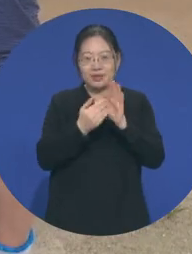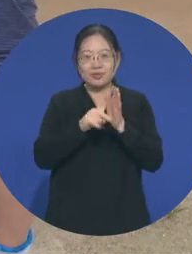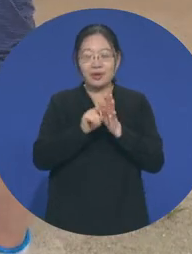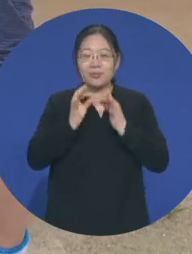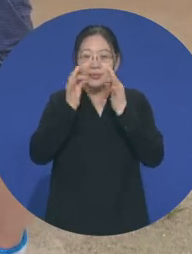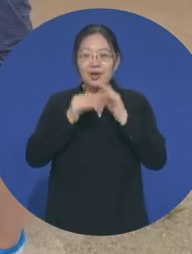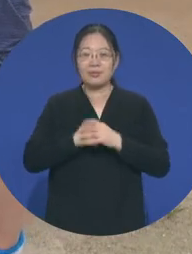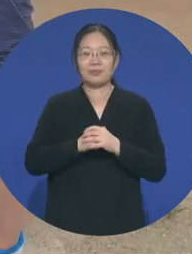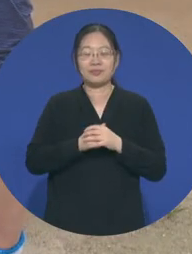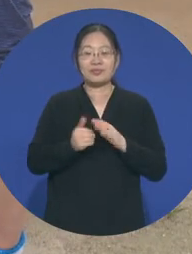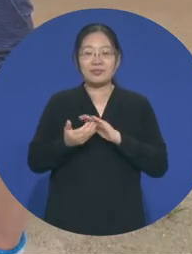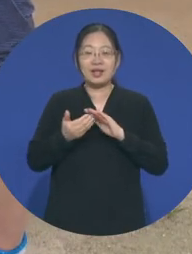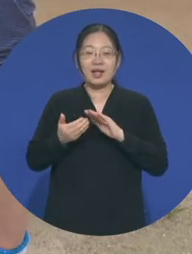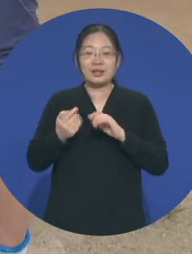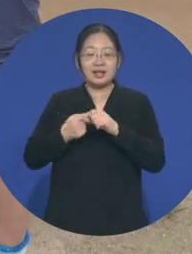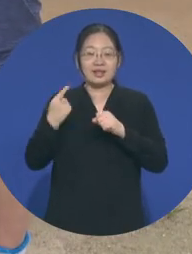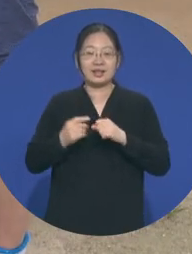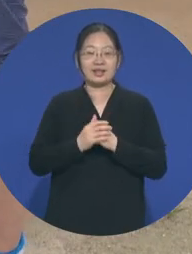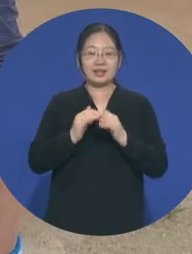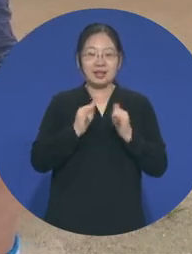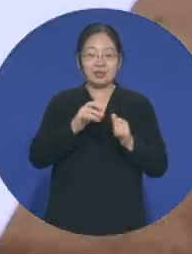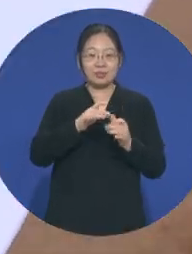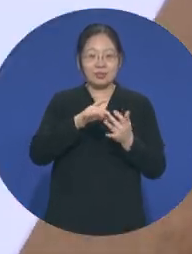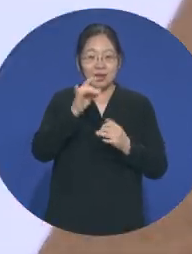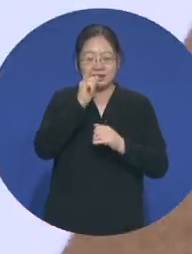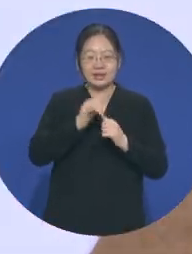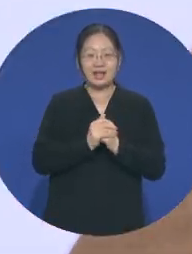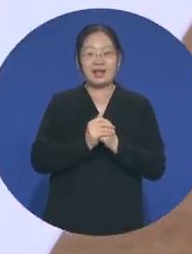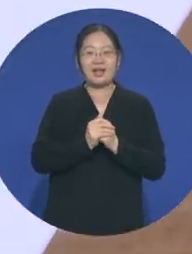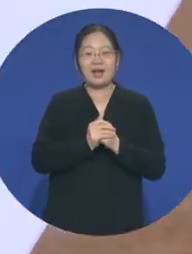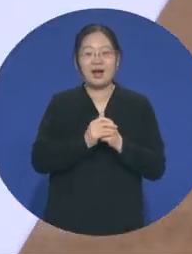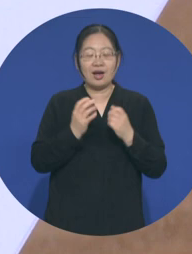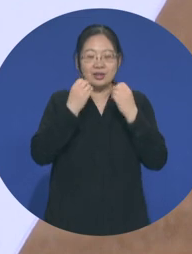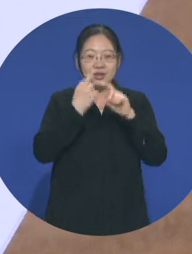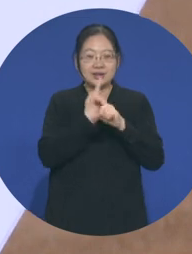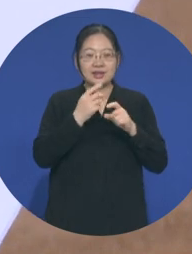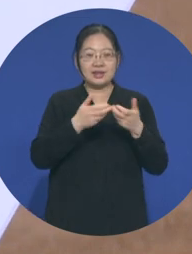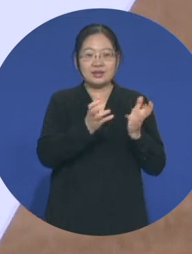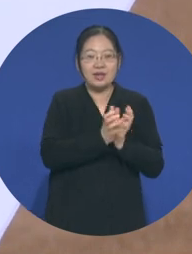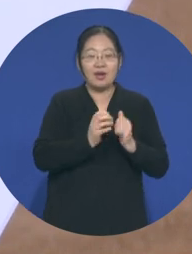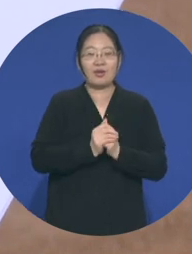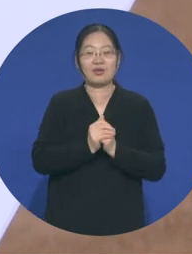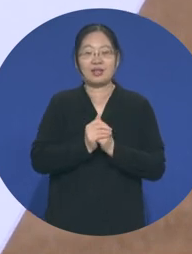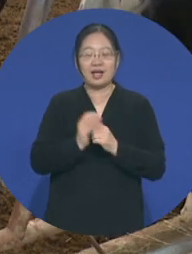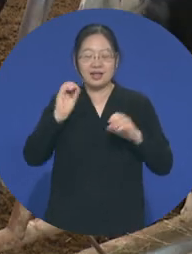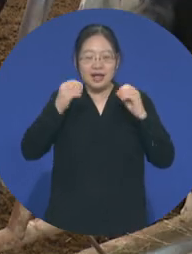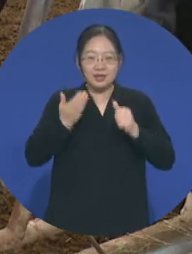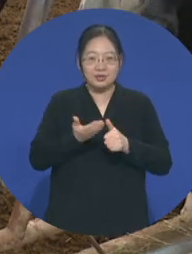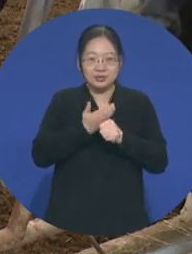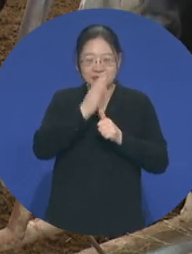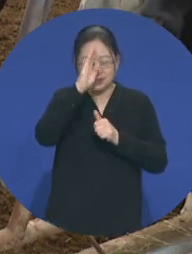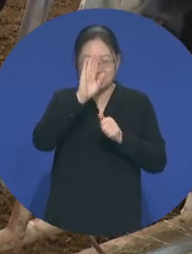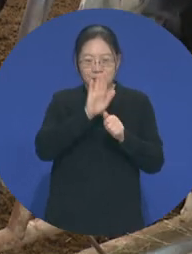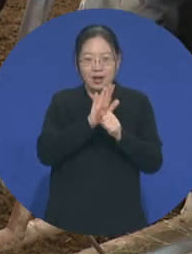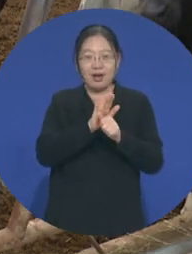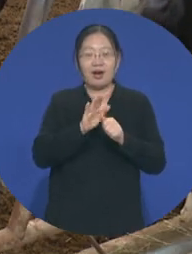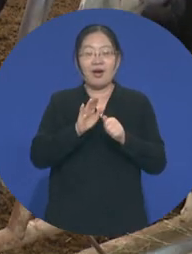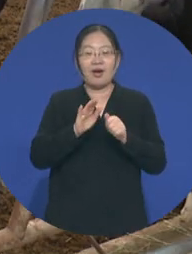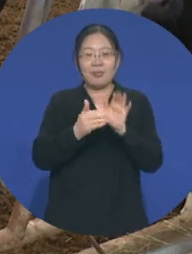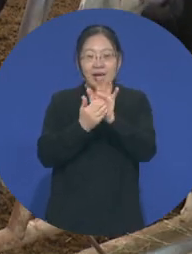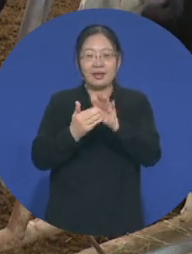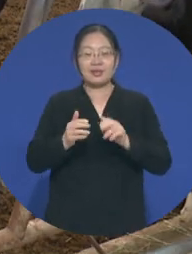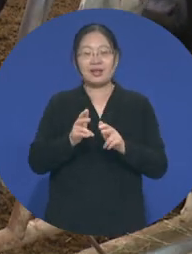앞서 도는 지난해 인사혁신처 국가재난형 가축 지원 공사업 공를 통해 사업